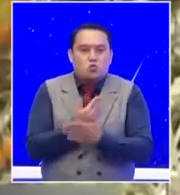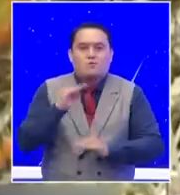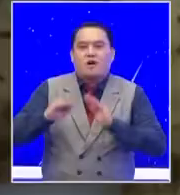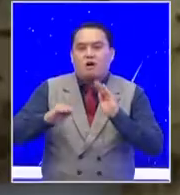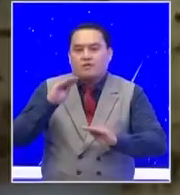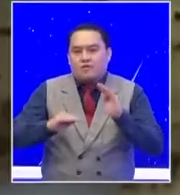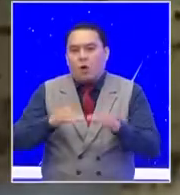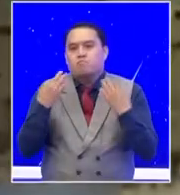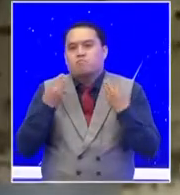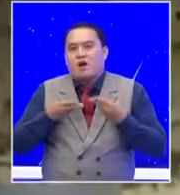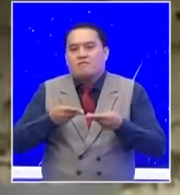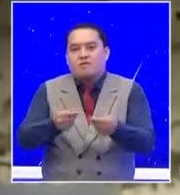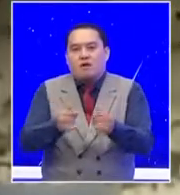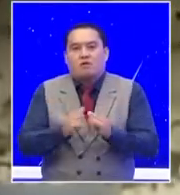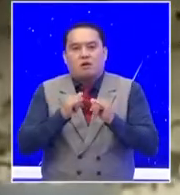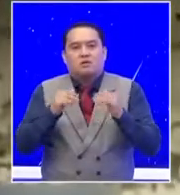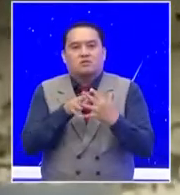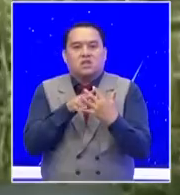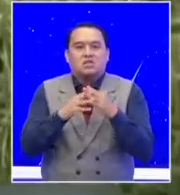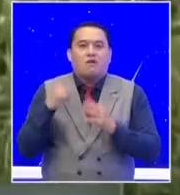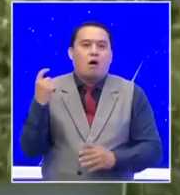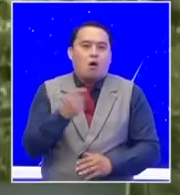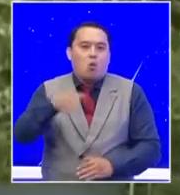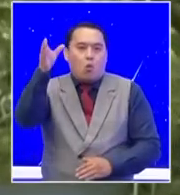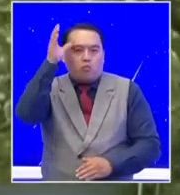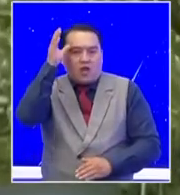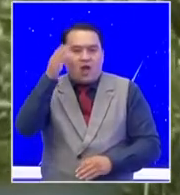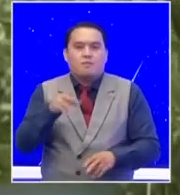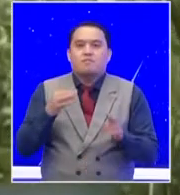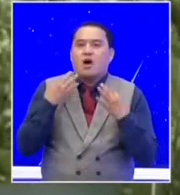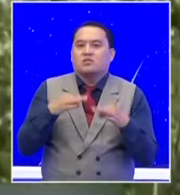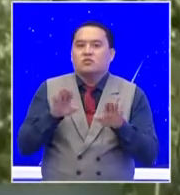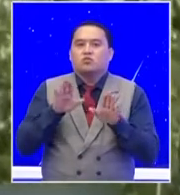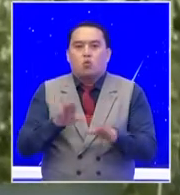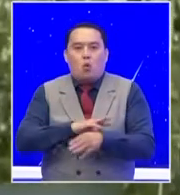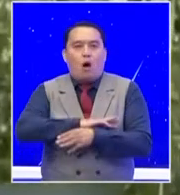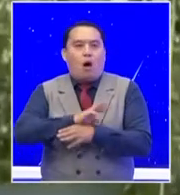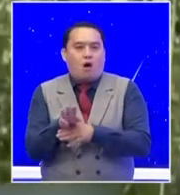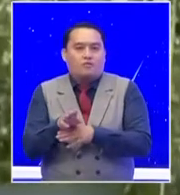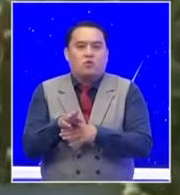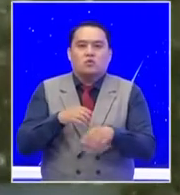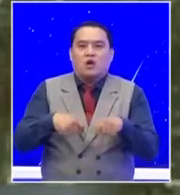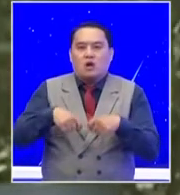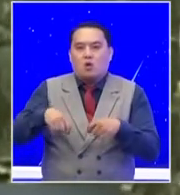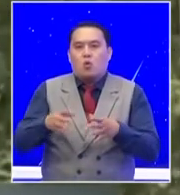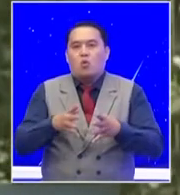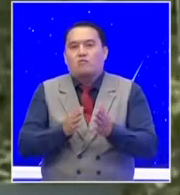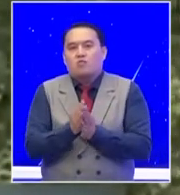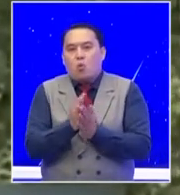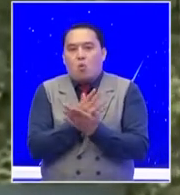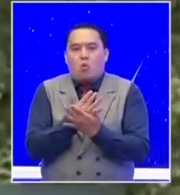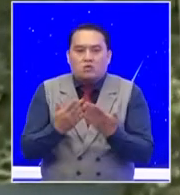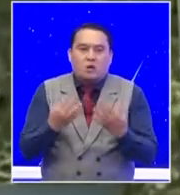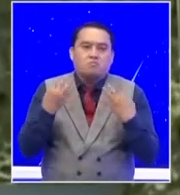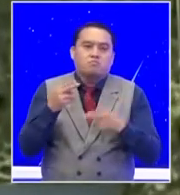разработка существенно повлияет на развитие сельского хозяйства. Умная ферма позволит не только обеспечить внутренний рынок овощами и фруктами,